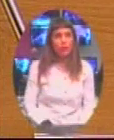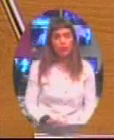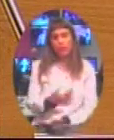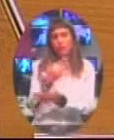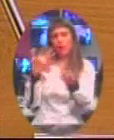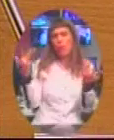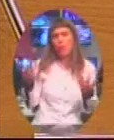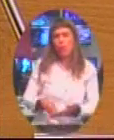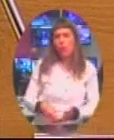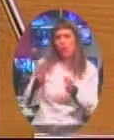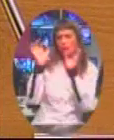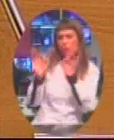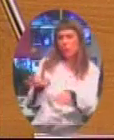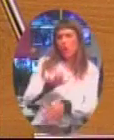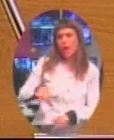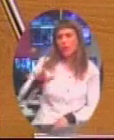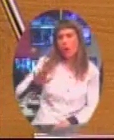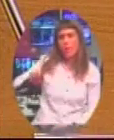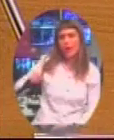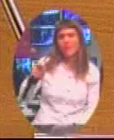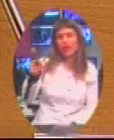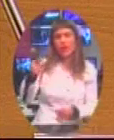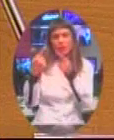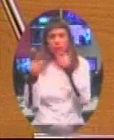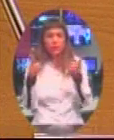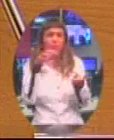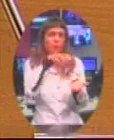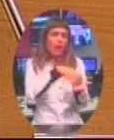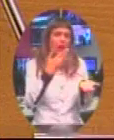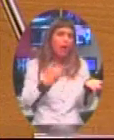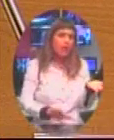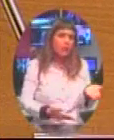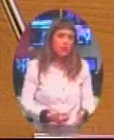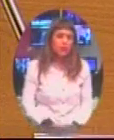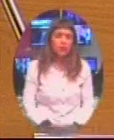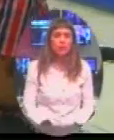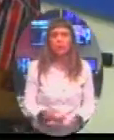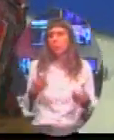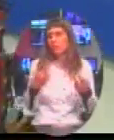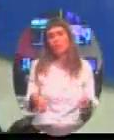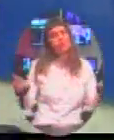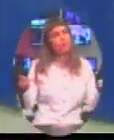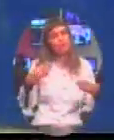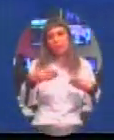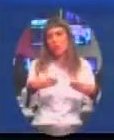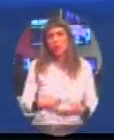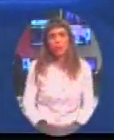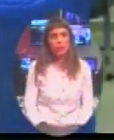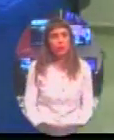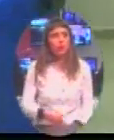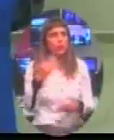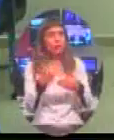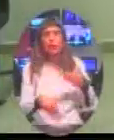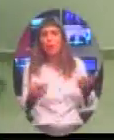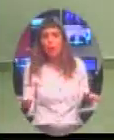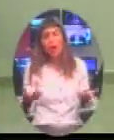של אזורי הפריפריה לעומת המרכז הוא דבר שבלתי ניתן לפשרות. ואיך זה נגמר? כרגיל